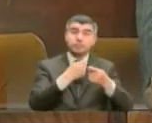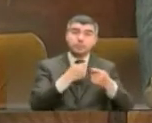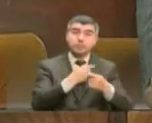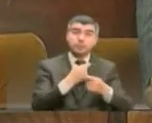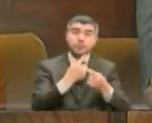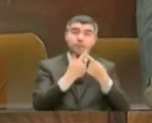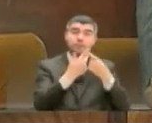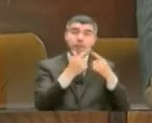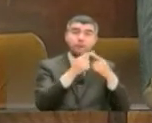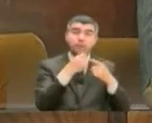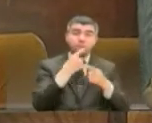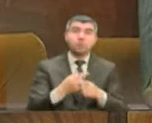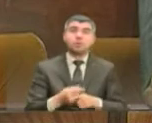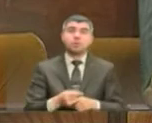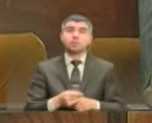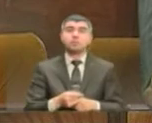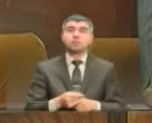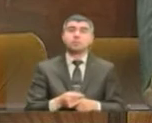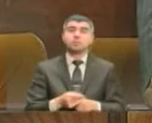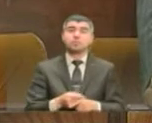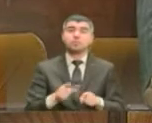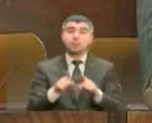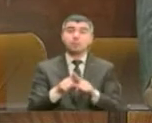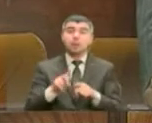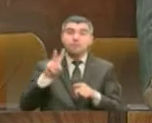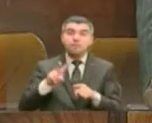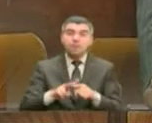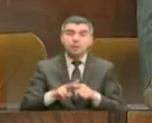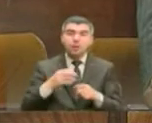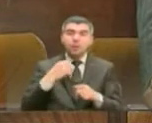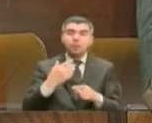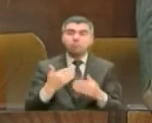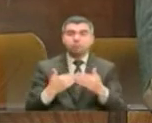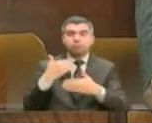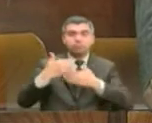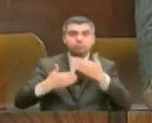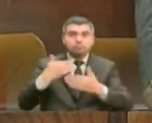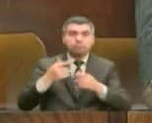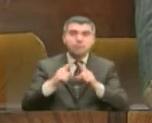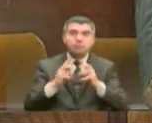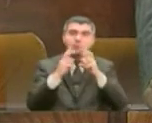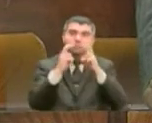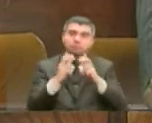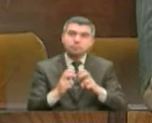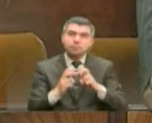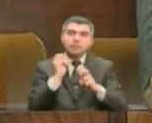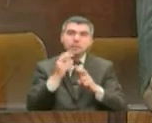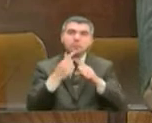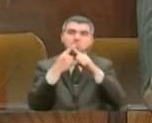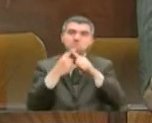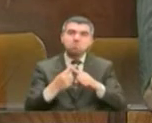الوضعيه مطمئنه ومشجعه. هذه الوضعيه انعكست بشكل ايجابي على تخفيض العجز التجاري.